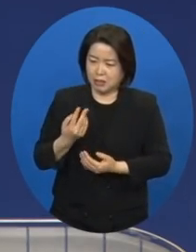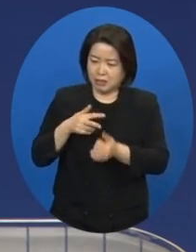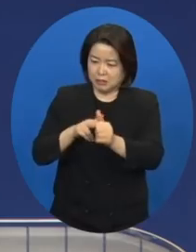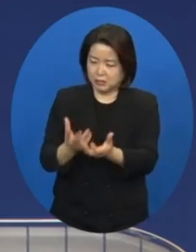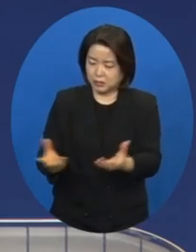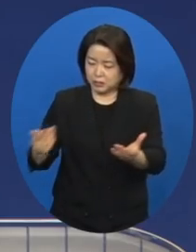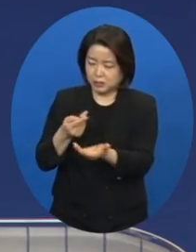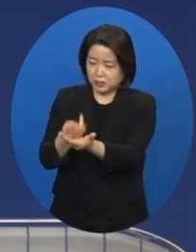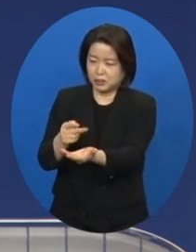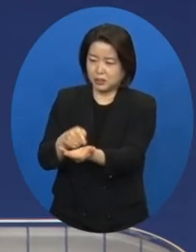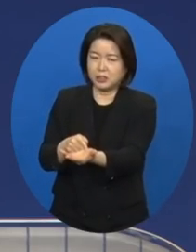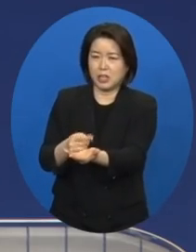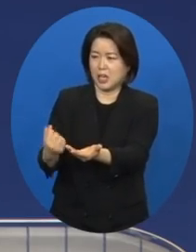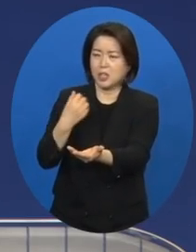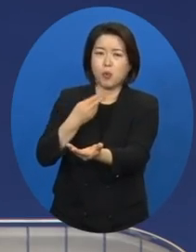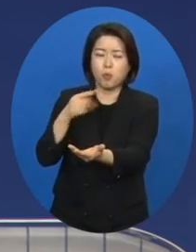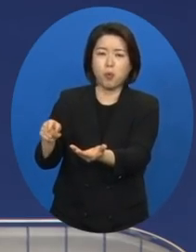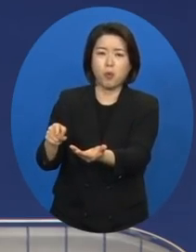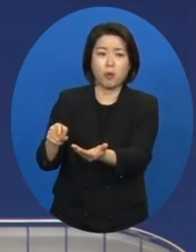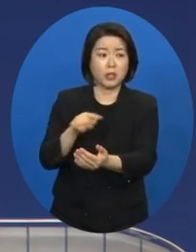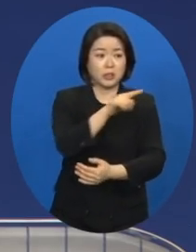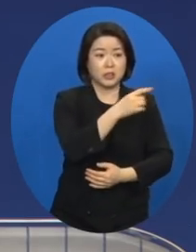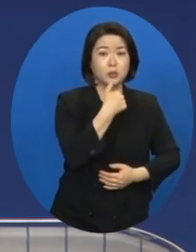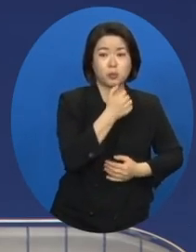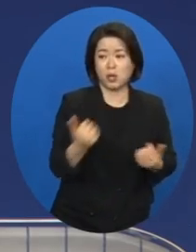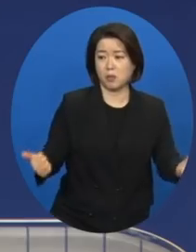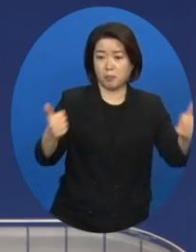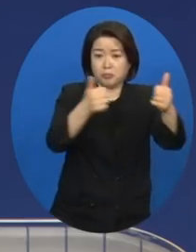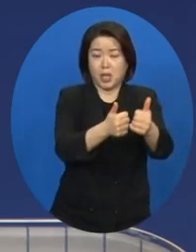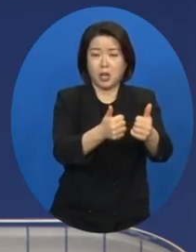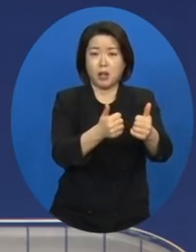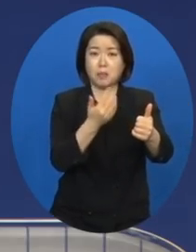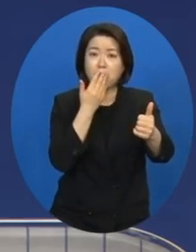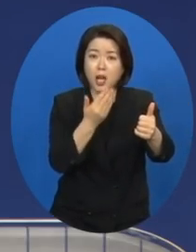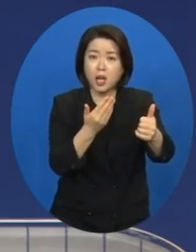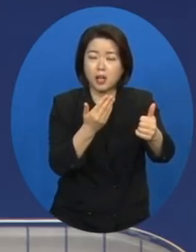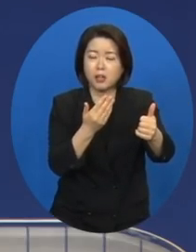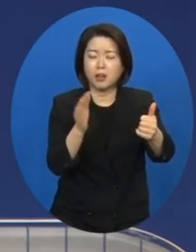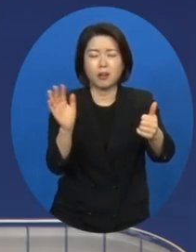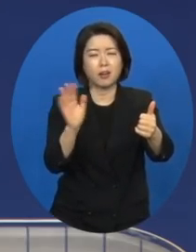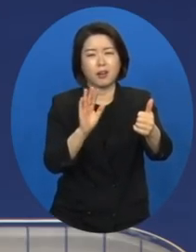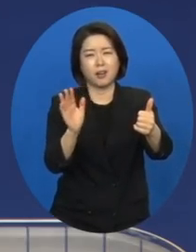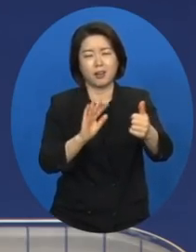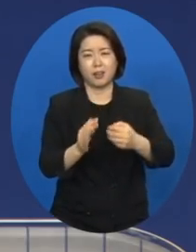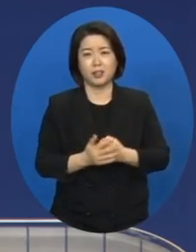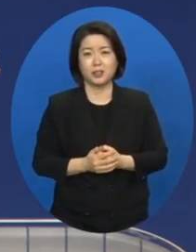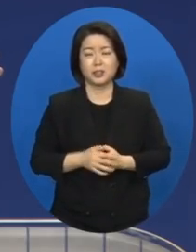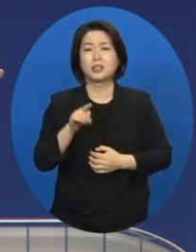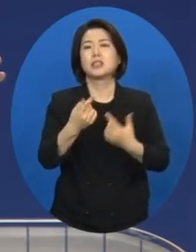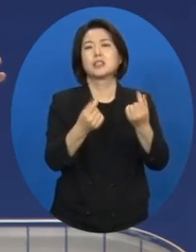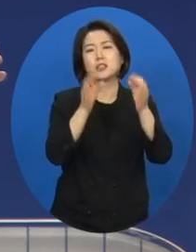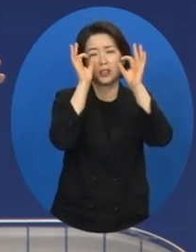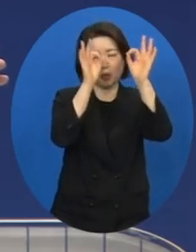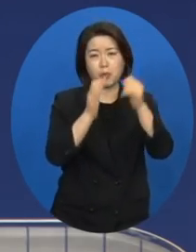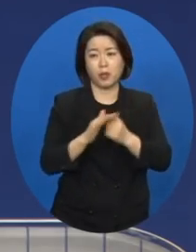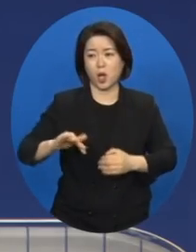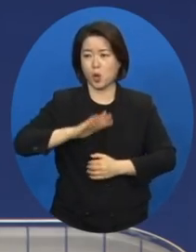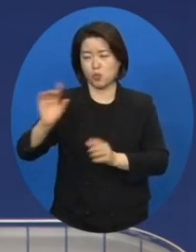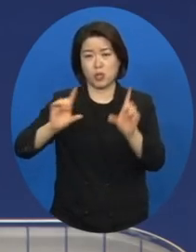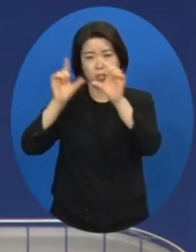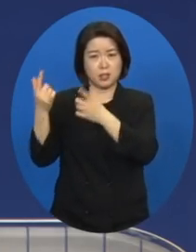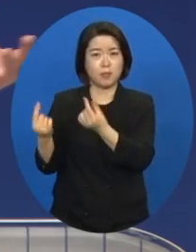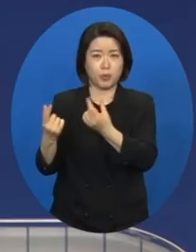무슨 아구스도에 어떻게 대항을 해요? 그렇게 보인다는 거죠. 우리 삶도 마찬가지. 아무리 믿음이 있어도요,